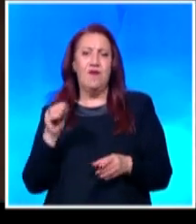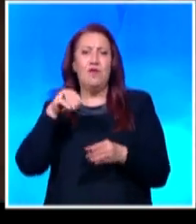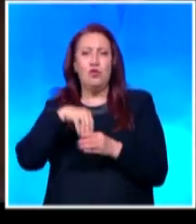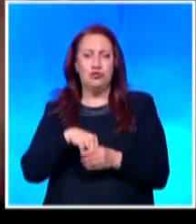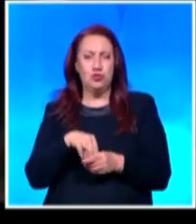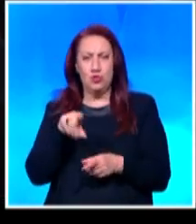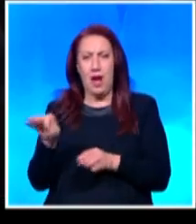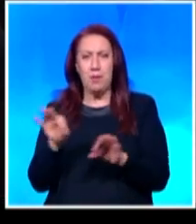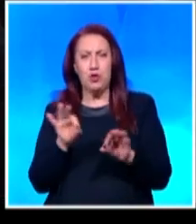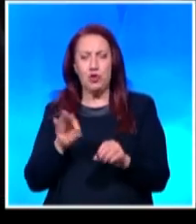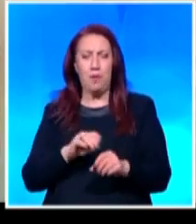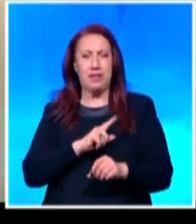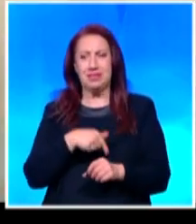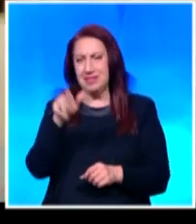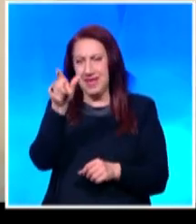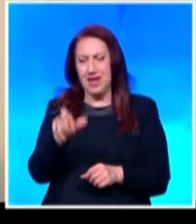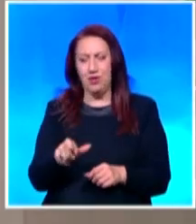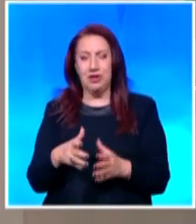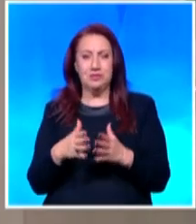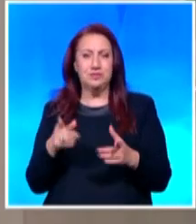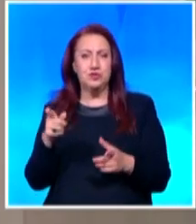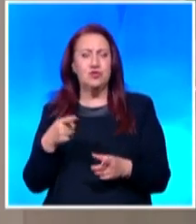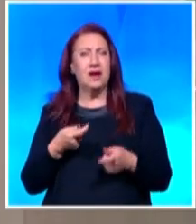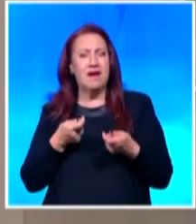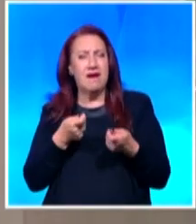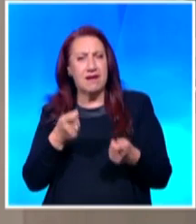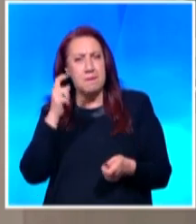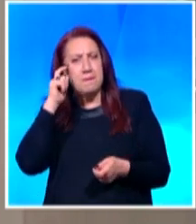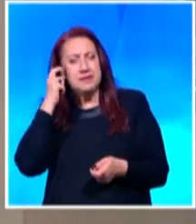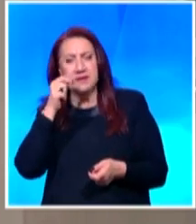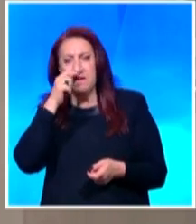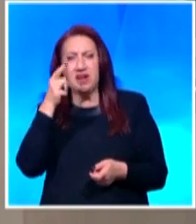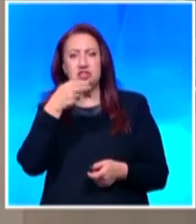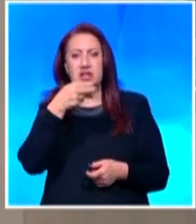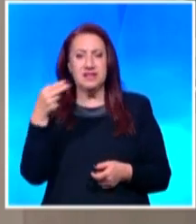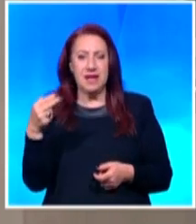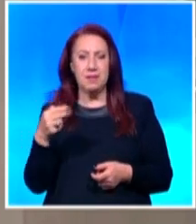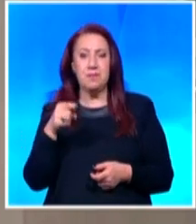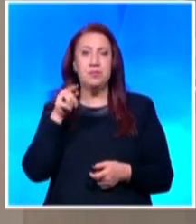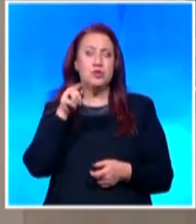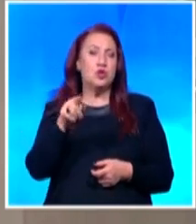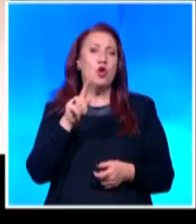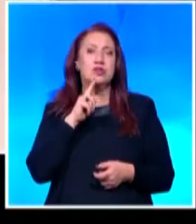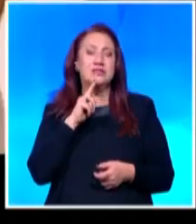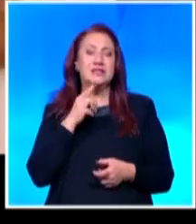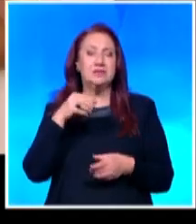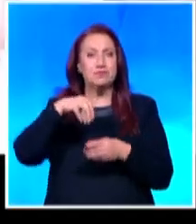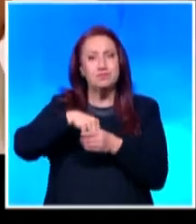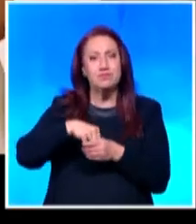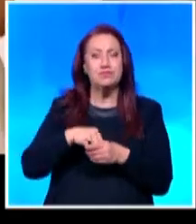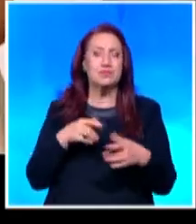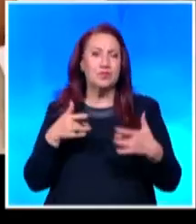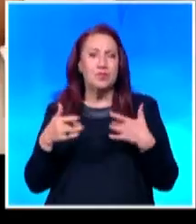голяма работа. Това има значение, тъй като потиква към важни теми. И този конкретен герой предизвиква много силна реакция.